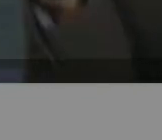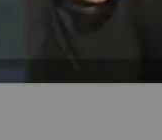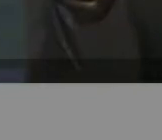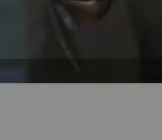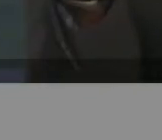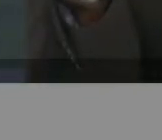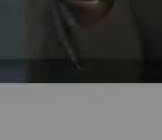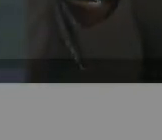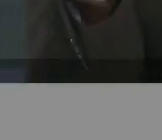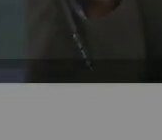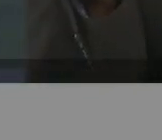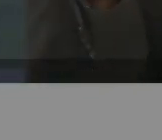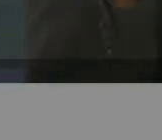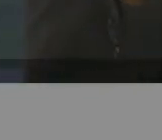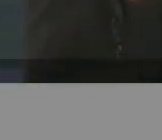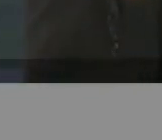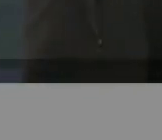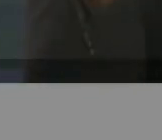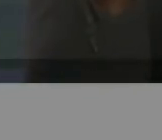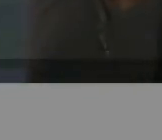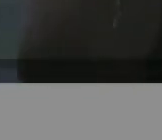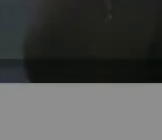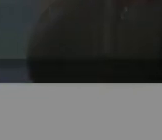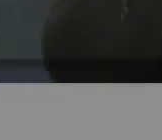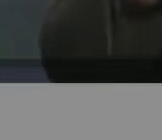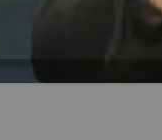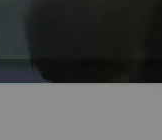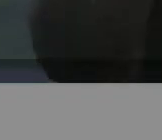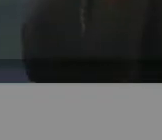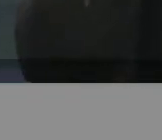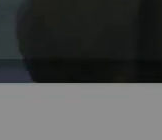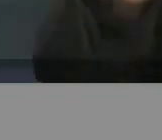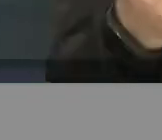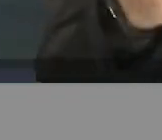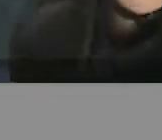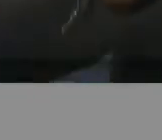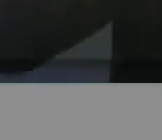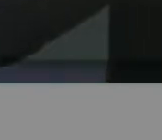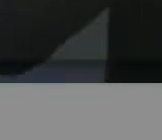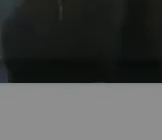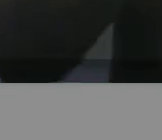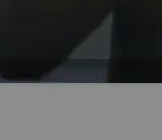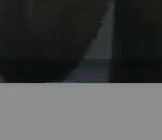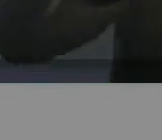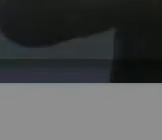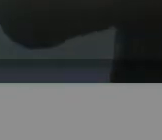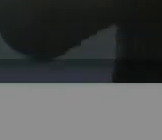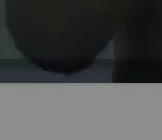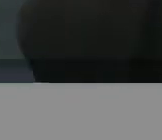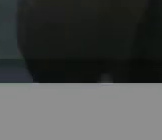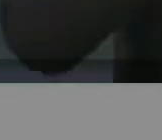אני קראתי את כל הכתבה, ובכתבה מוזכרות וחוזרות ומוזכרות עדויות של הורים, שאצלנו